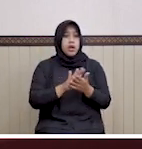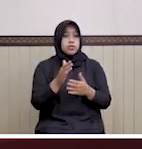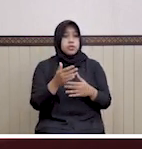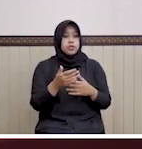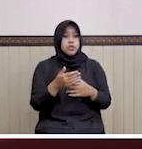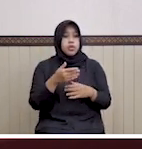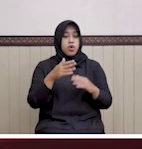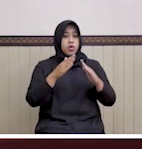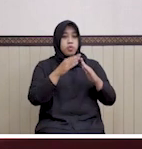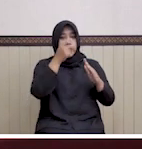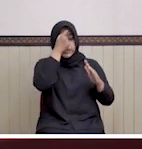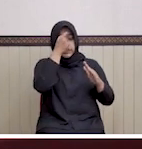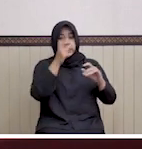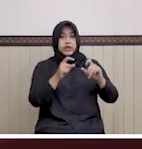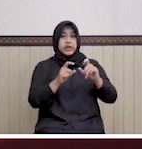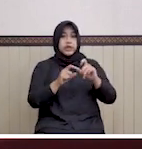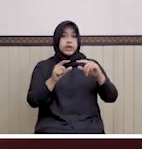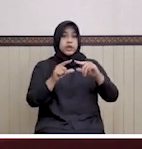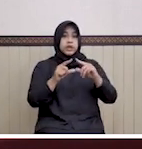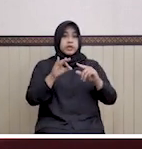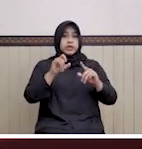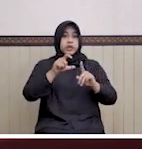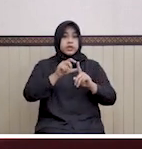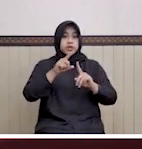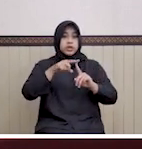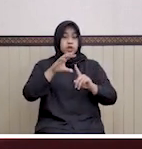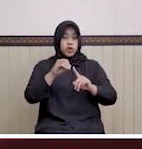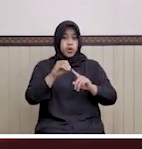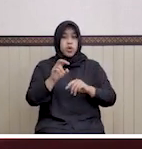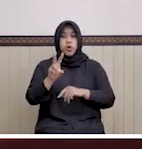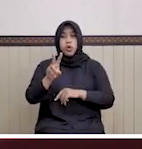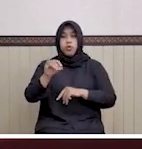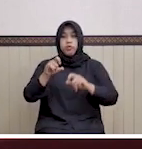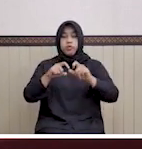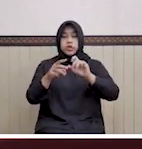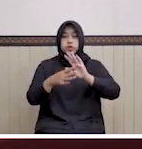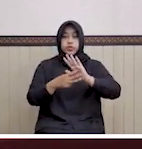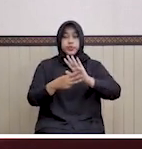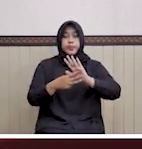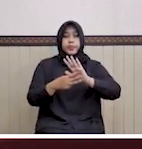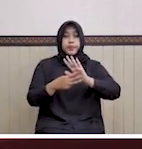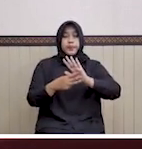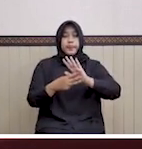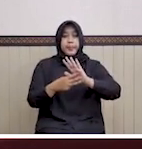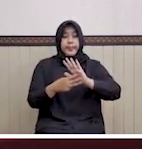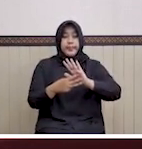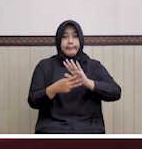rumah sakit Sardjito untuk hitung-hitung situ Itu terlebih